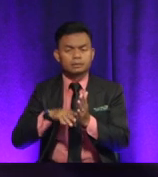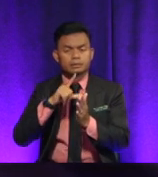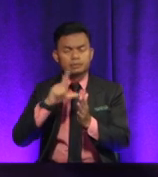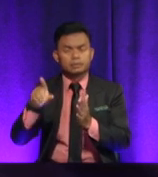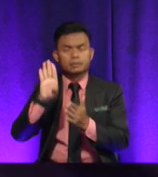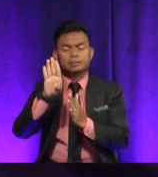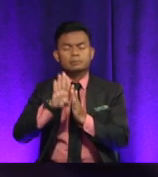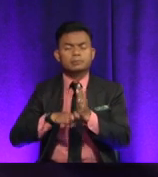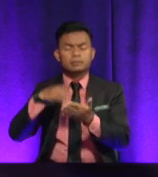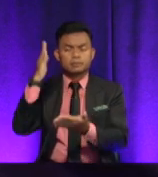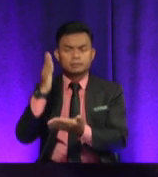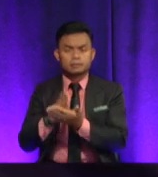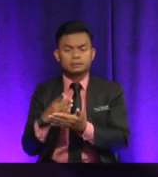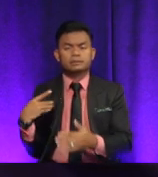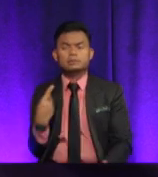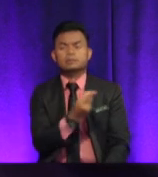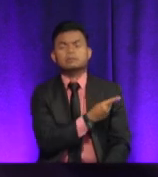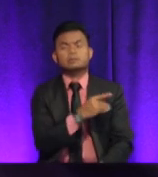kita disini